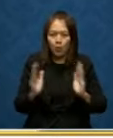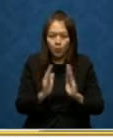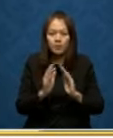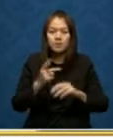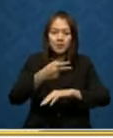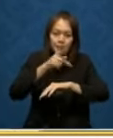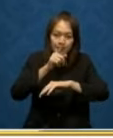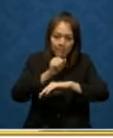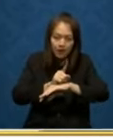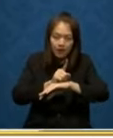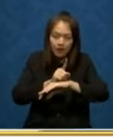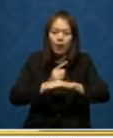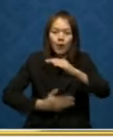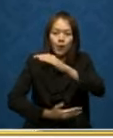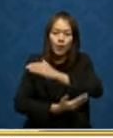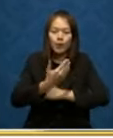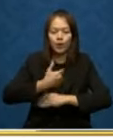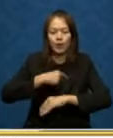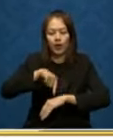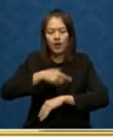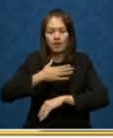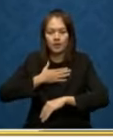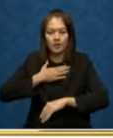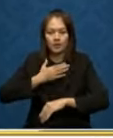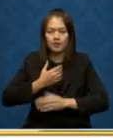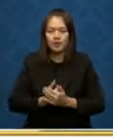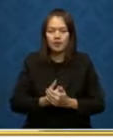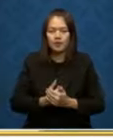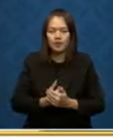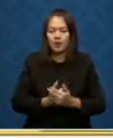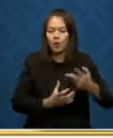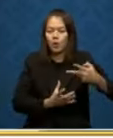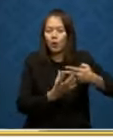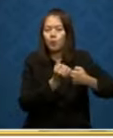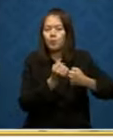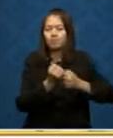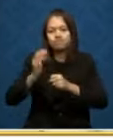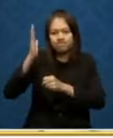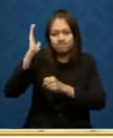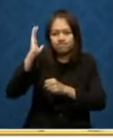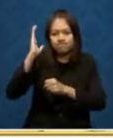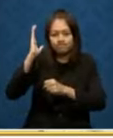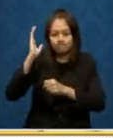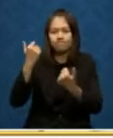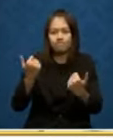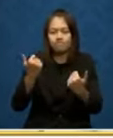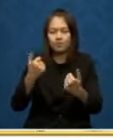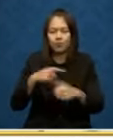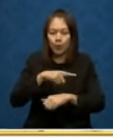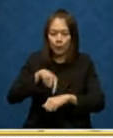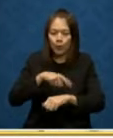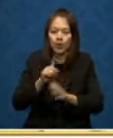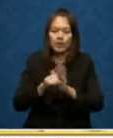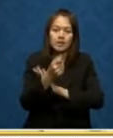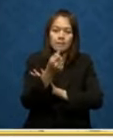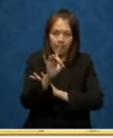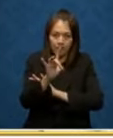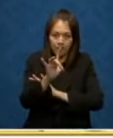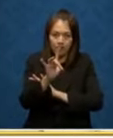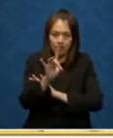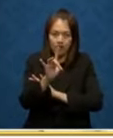ประธานนะครับที่ให้โอกาสให้เวลาผมรวมยัติ2เรื่องเข้ามาในเรื่องเดียวผมใช้เวลา 18นาที